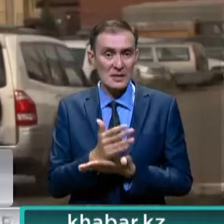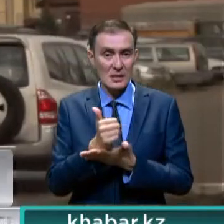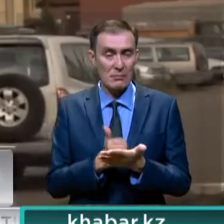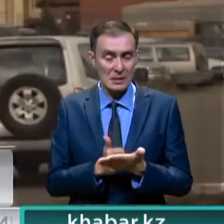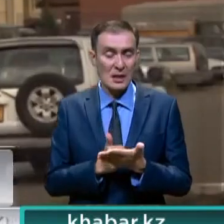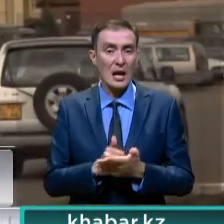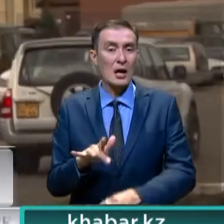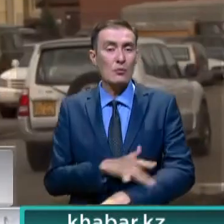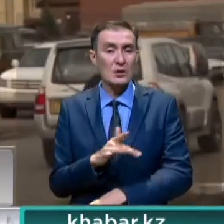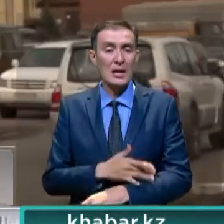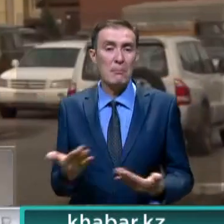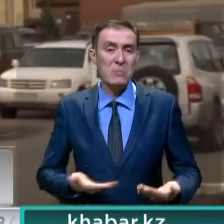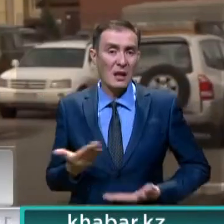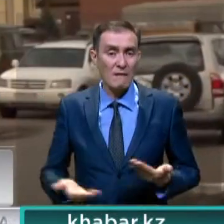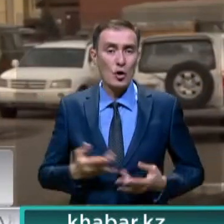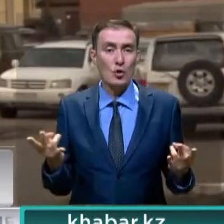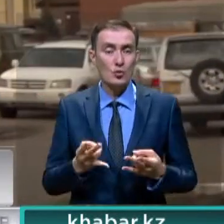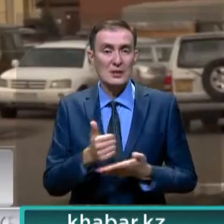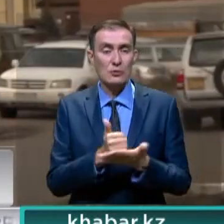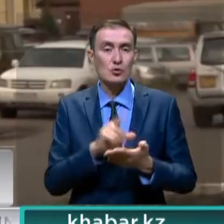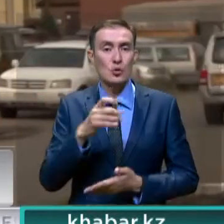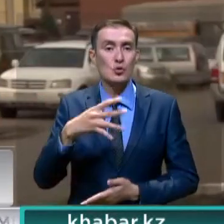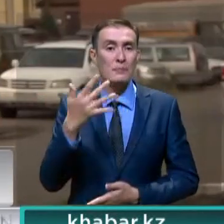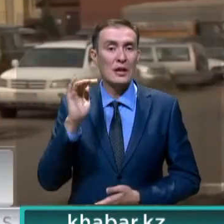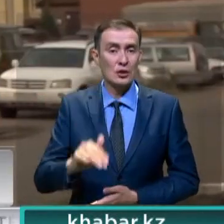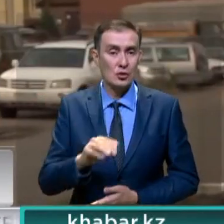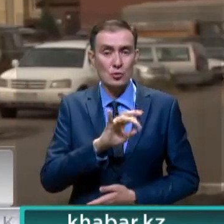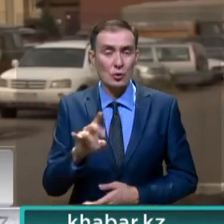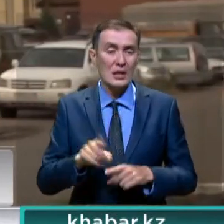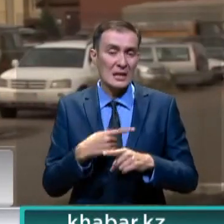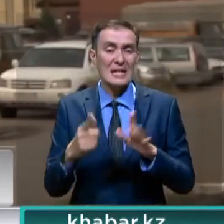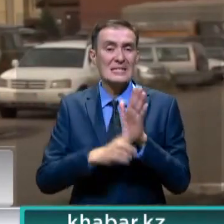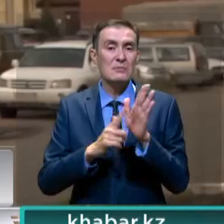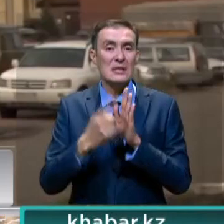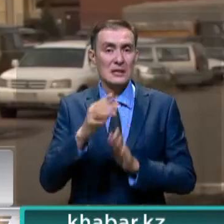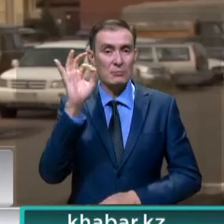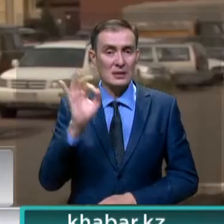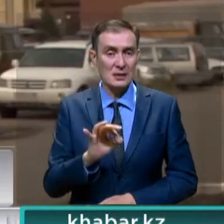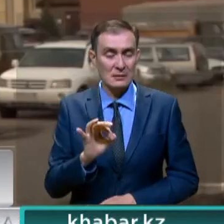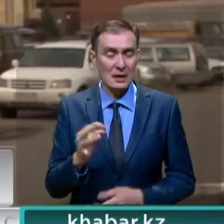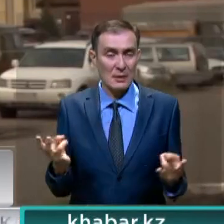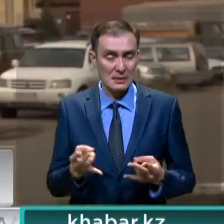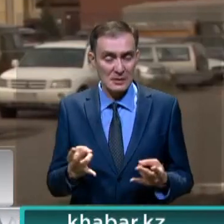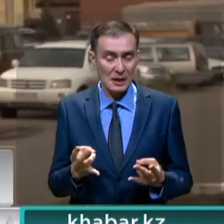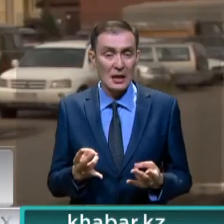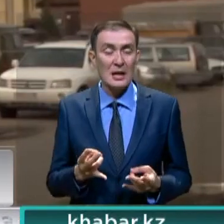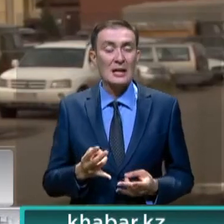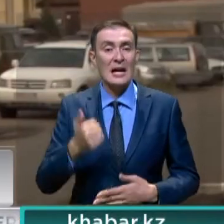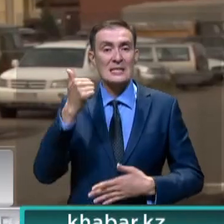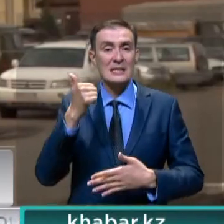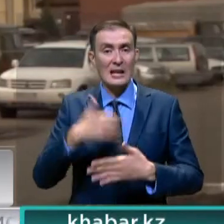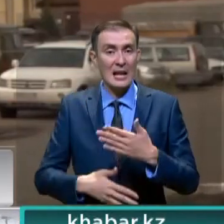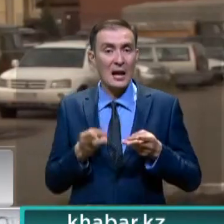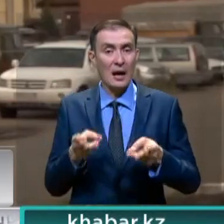Для коммунально-бытовых нужд заготовлено 145 тысяч тонн угля или 71%. Для центральных